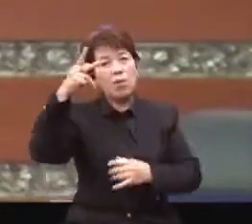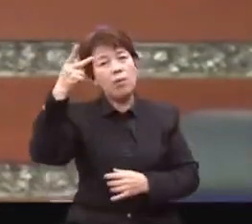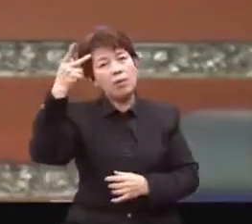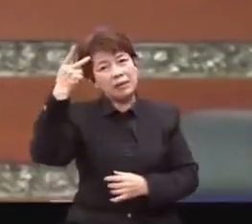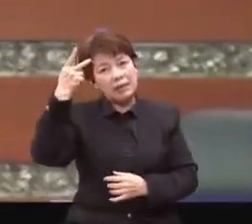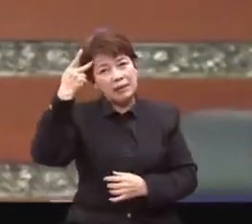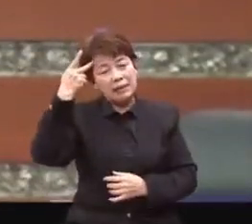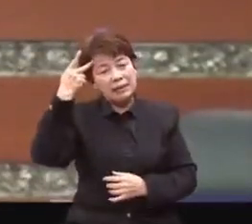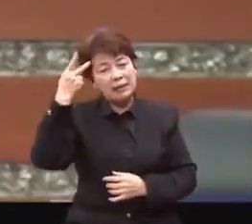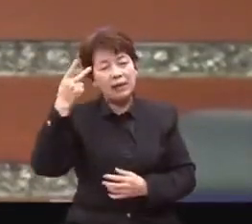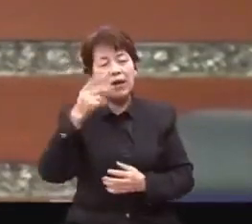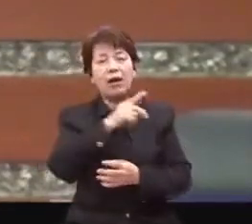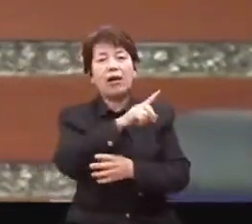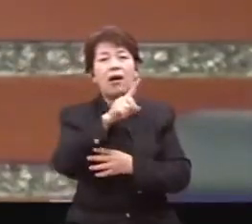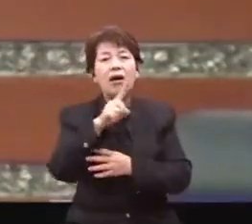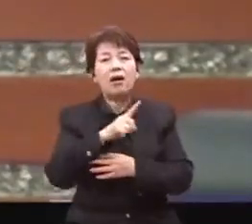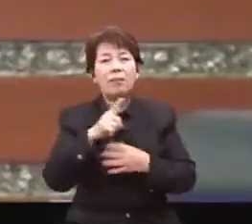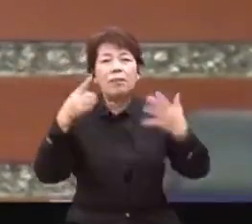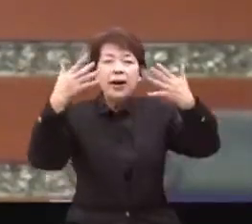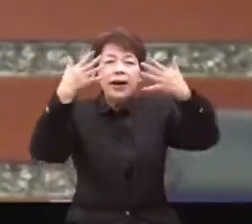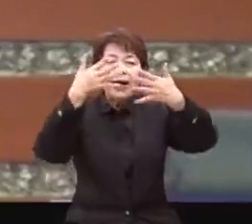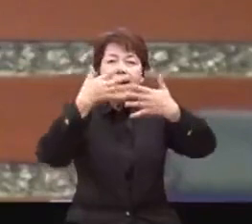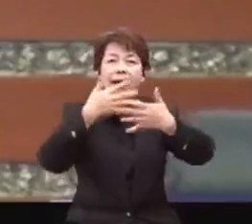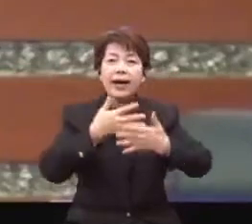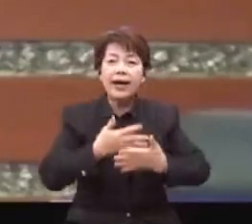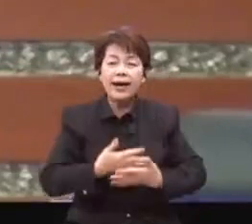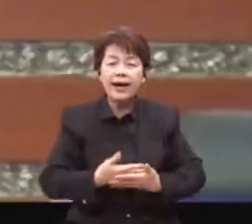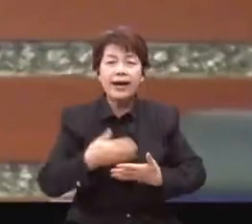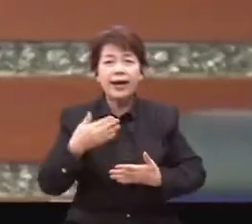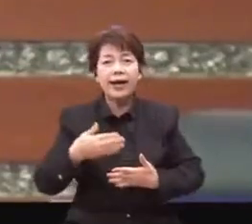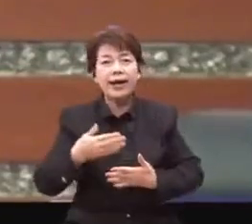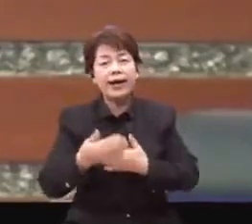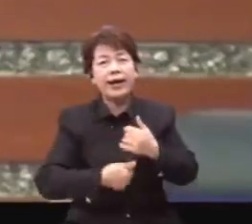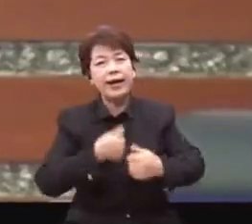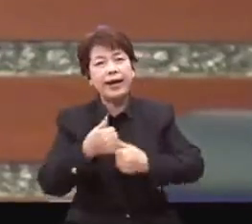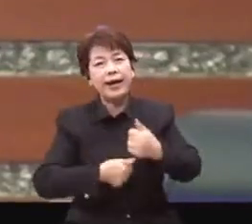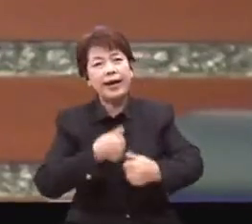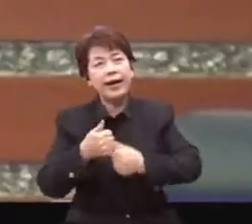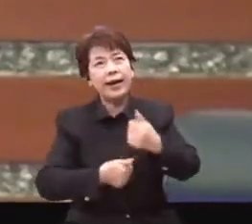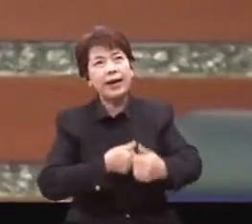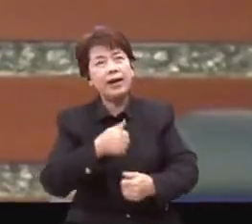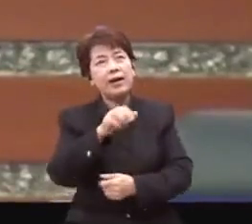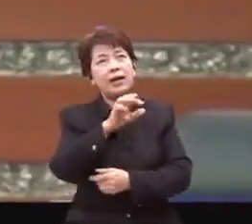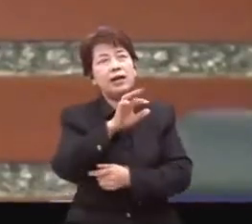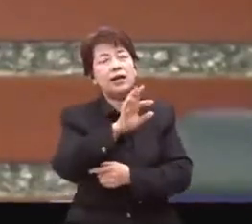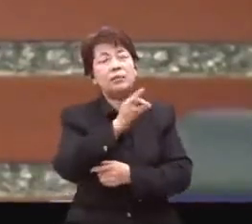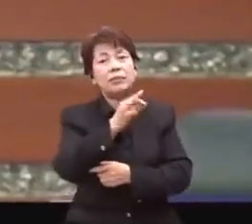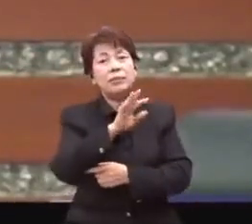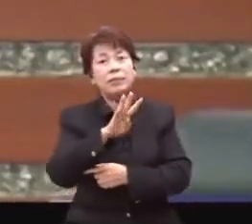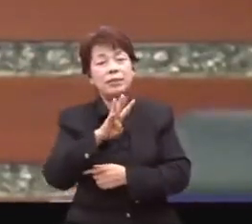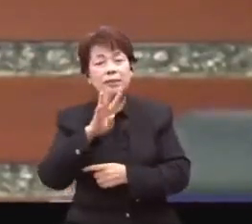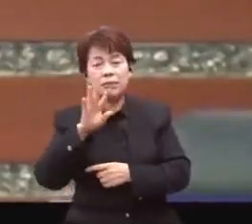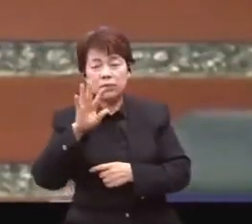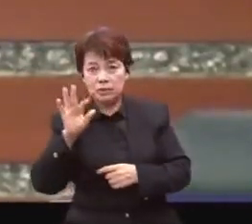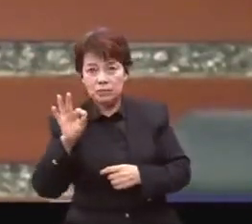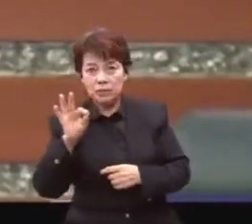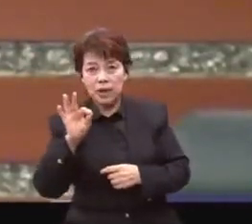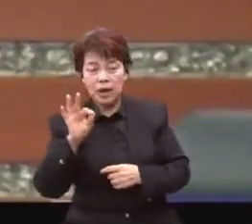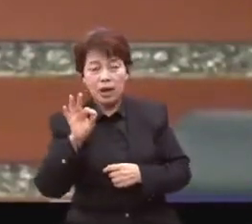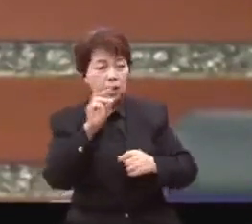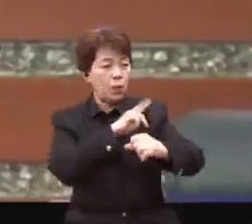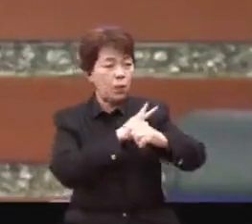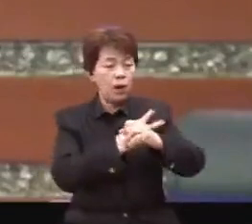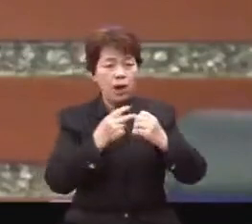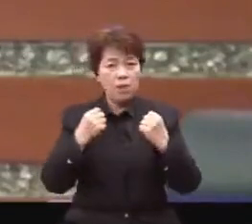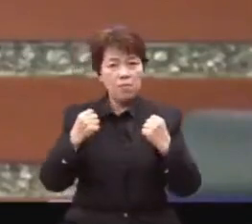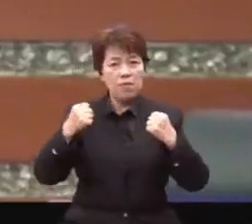memasuki zaman kegelapan dari tahun 1839 hingga 1949 kuasa-kuasa